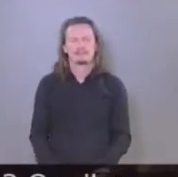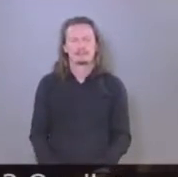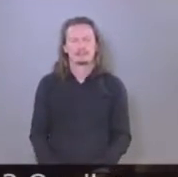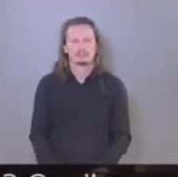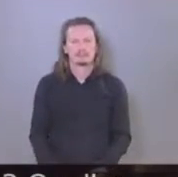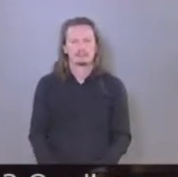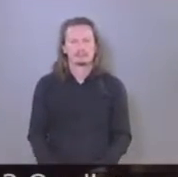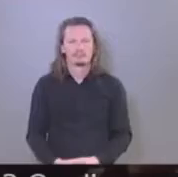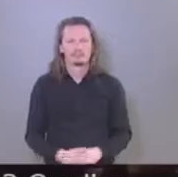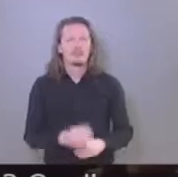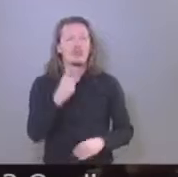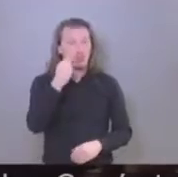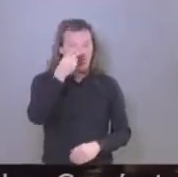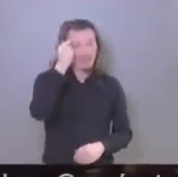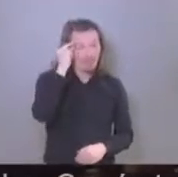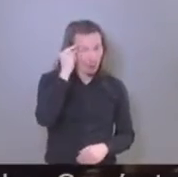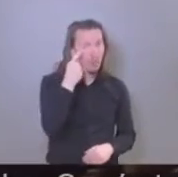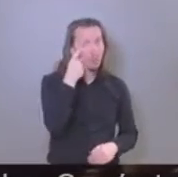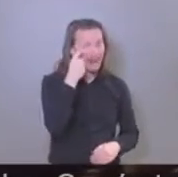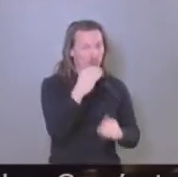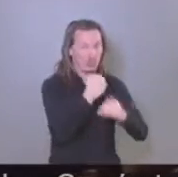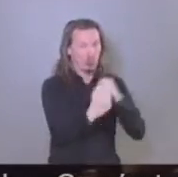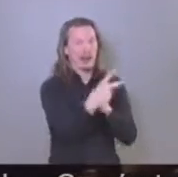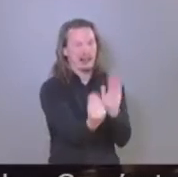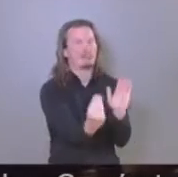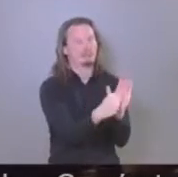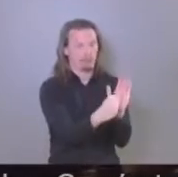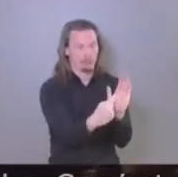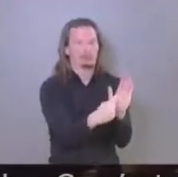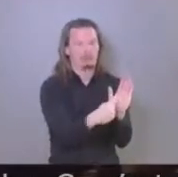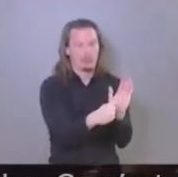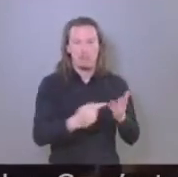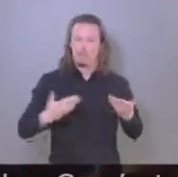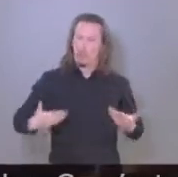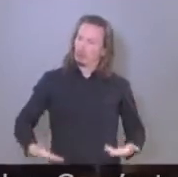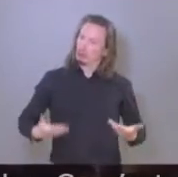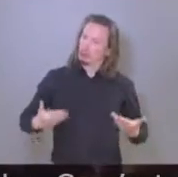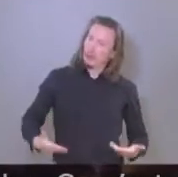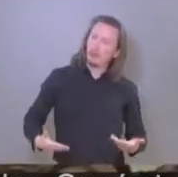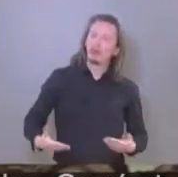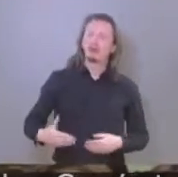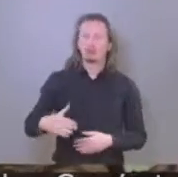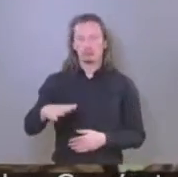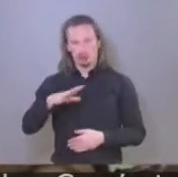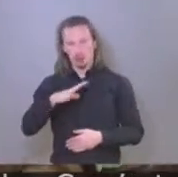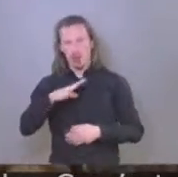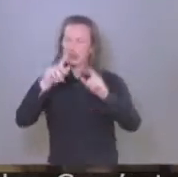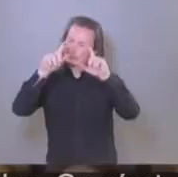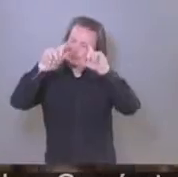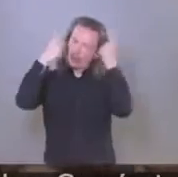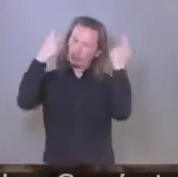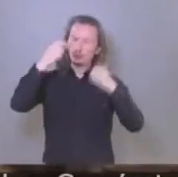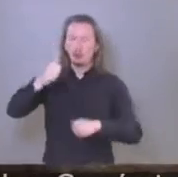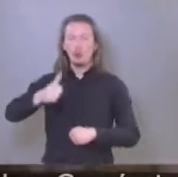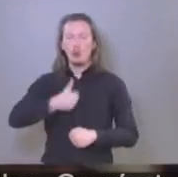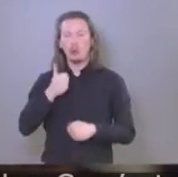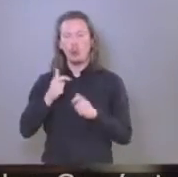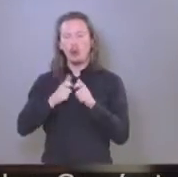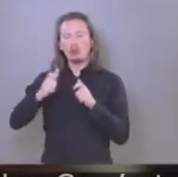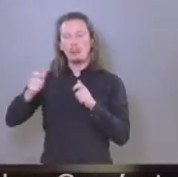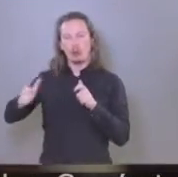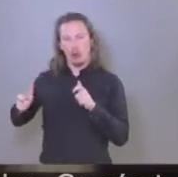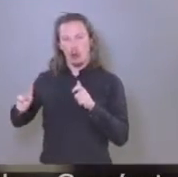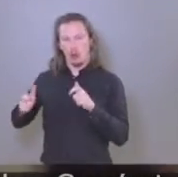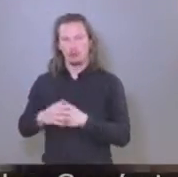Eh bien, M. Fillon a prévu dans son programme que dorénavant, il existera un statut d'auto-entrepreneur